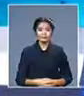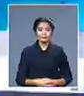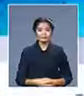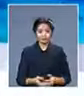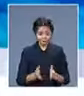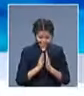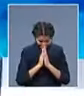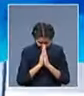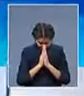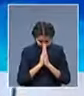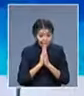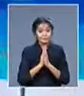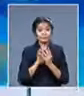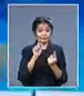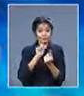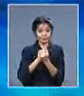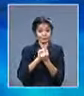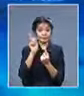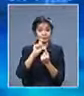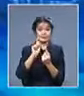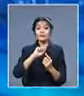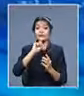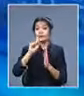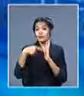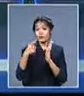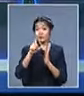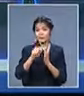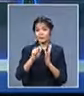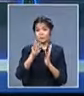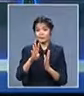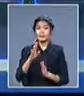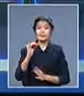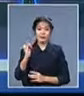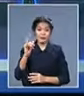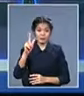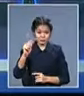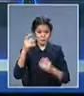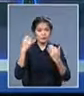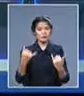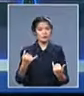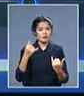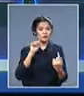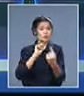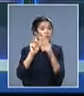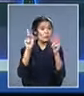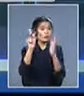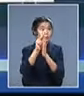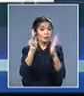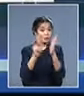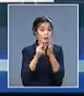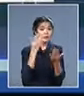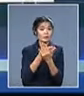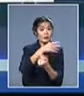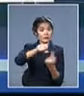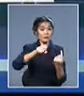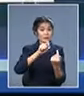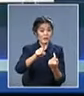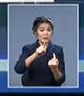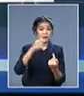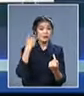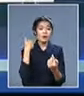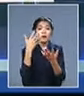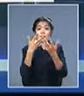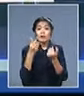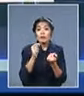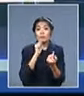สวัสดีค่ะมาพบกันใน IT 24ชั่วโมงนะคะในวันนี้ค่ะเราจะมาพูดถึงชุดกฎหมายเศรษฐกิจดิจิตอลที่ออกมารองรับการผ